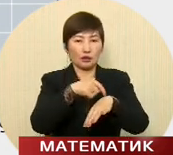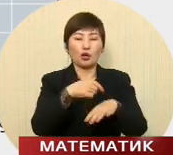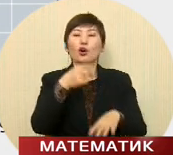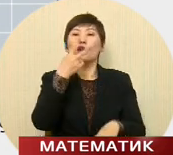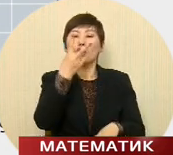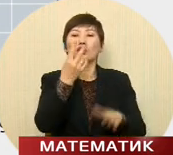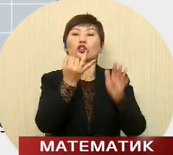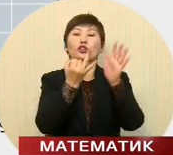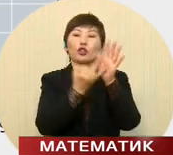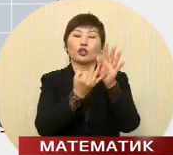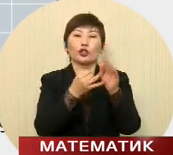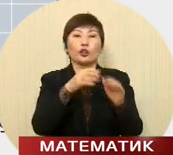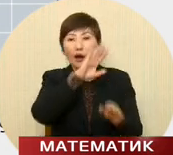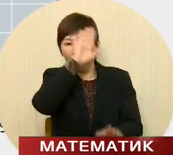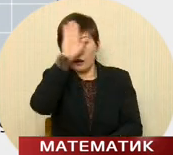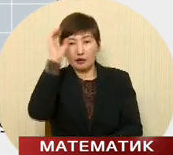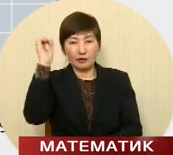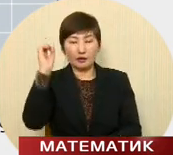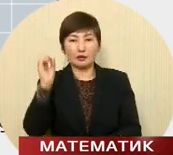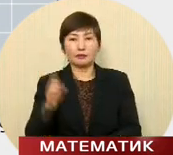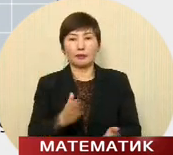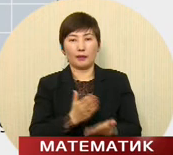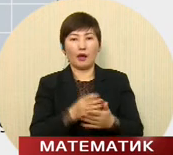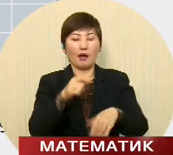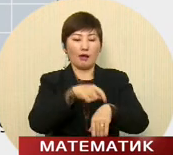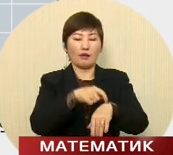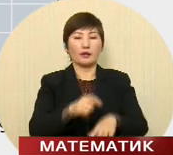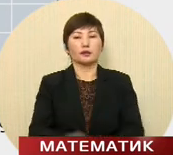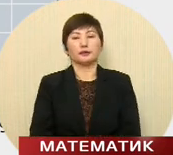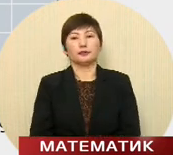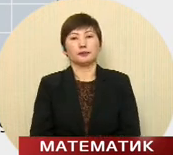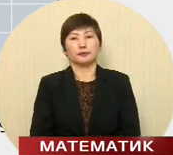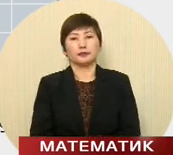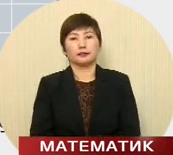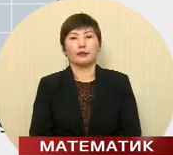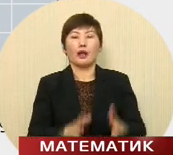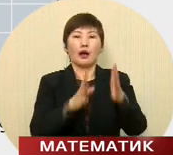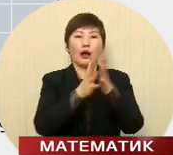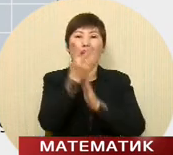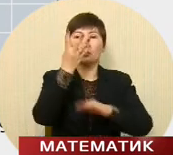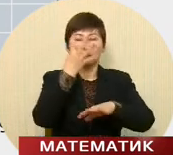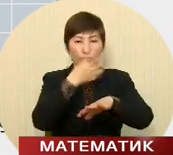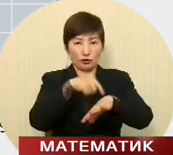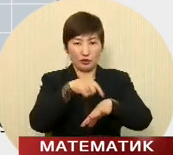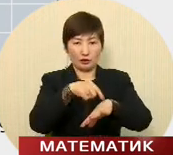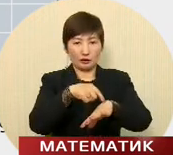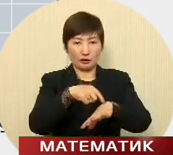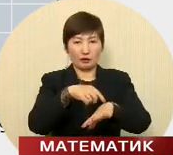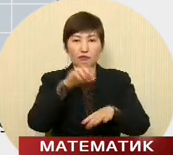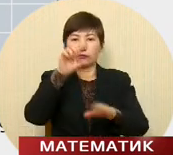гэсэн. 27 хэмийн дулаантай байсан байна. 14 цаг үед гэсэн. За ингээ 14 цагаас хойшоогоо агаарын температур